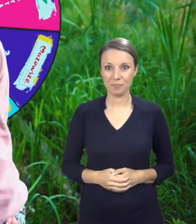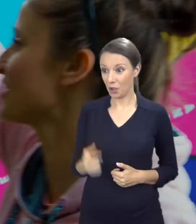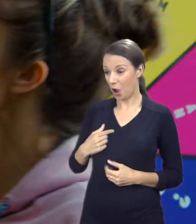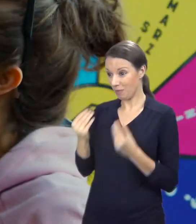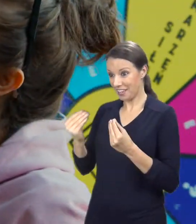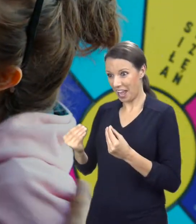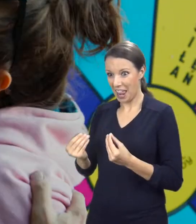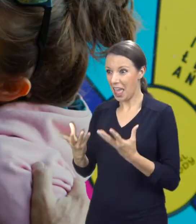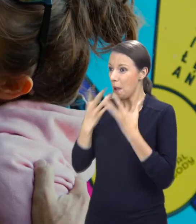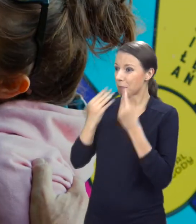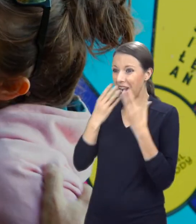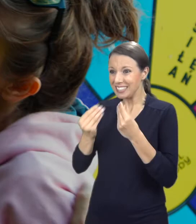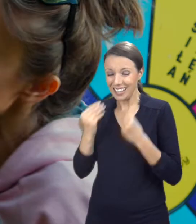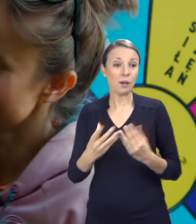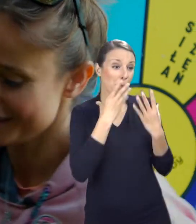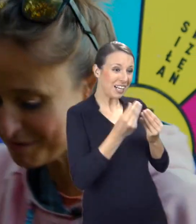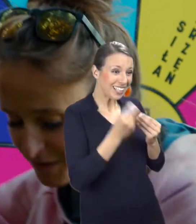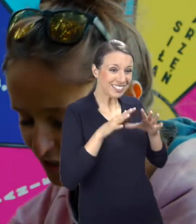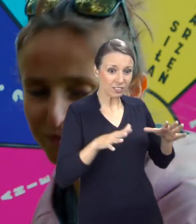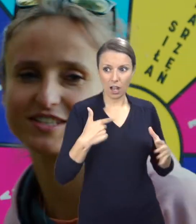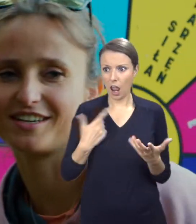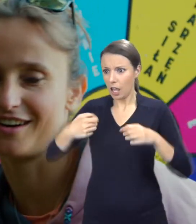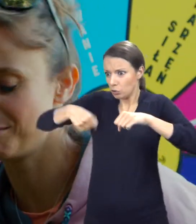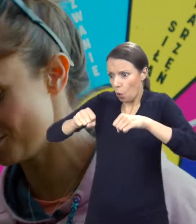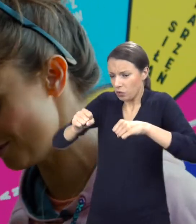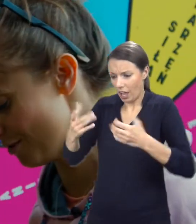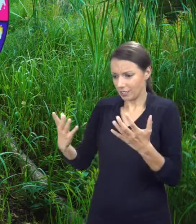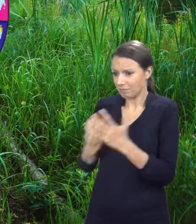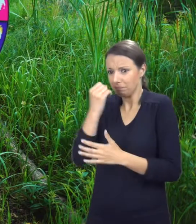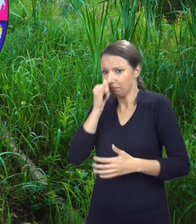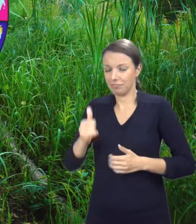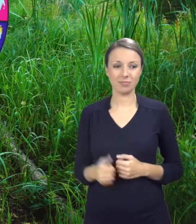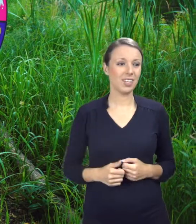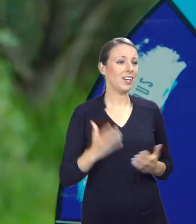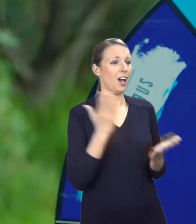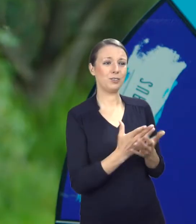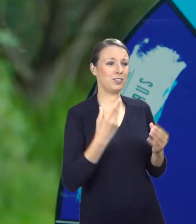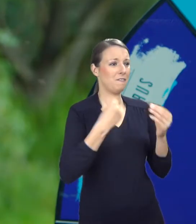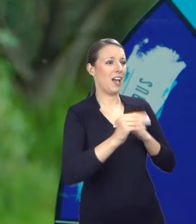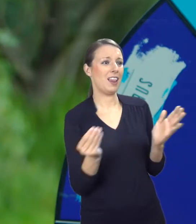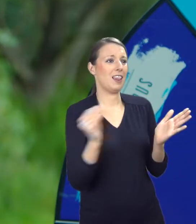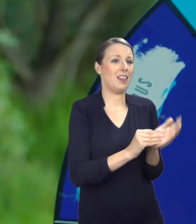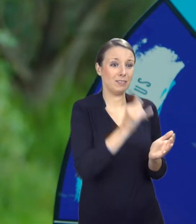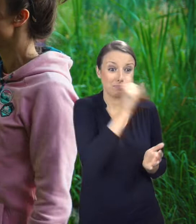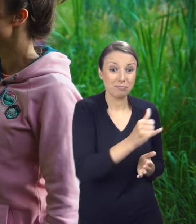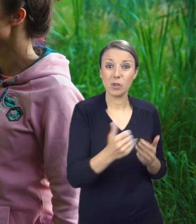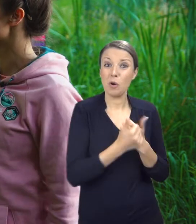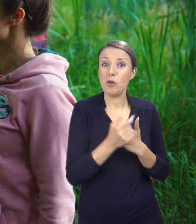niczego wziąć. Nie, no ja w ogóle nie mam, nie mam nic do powiedzenia, bo jesteś moim faworytem. Chciałeś śpiewając na